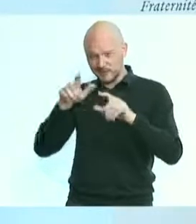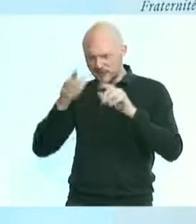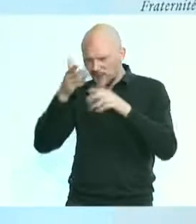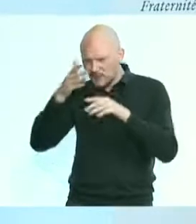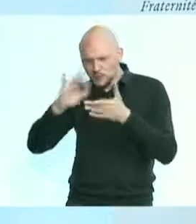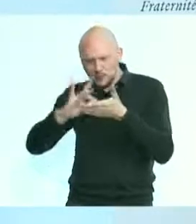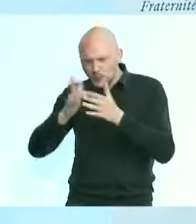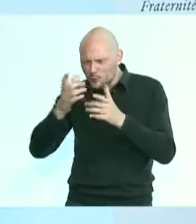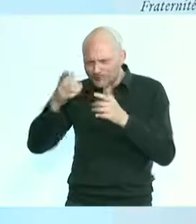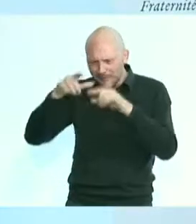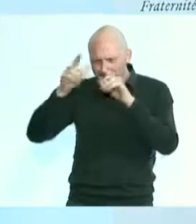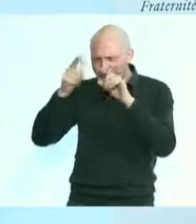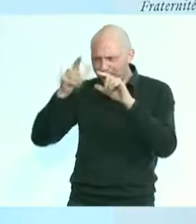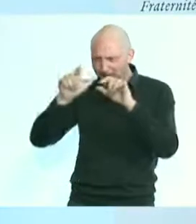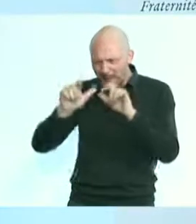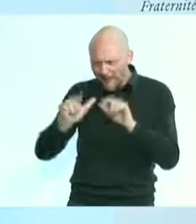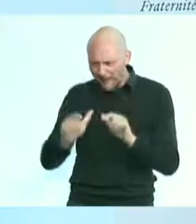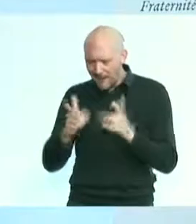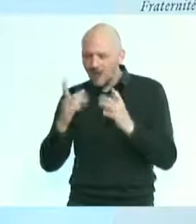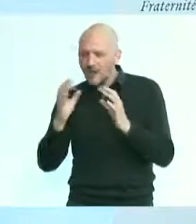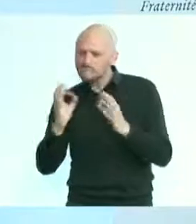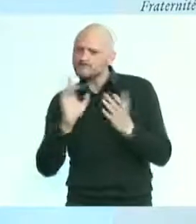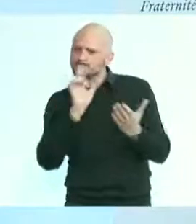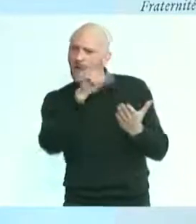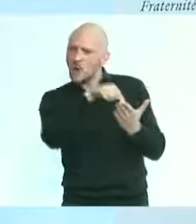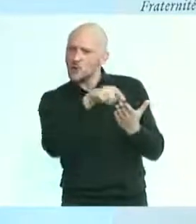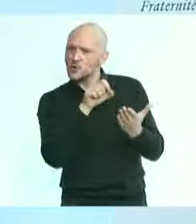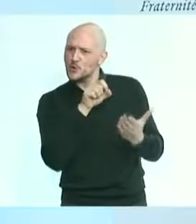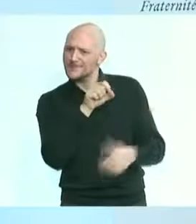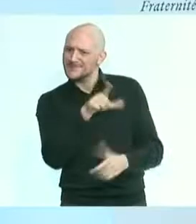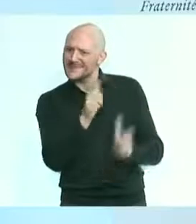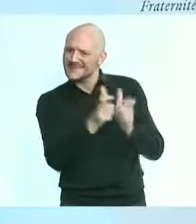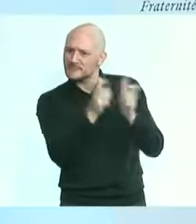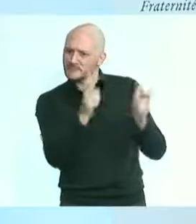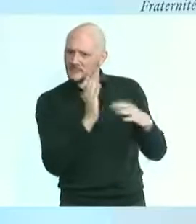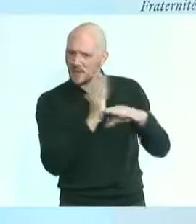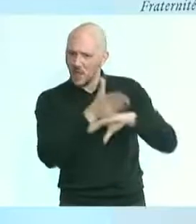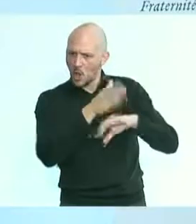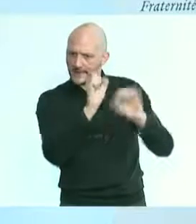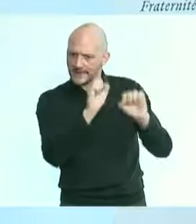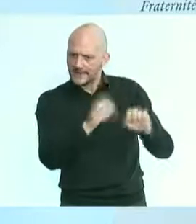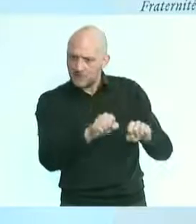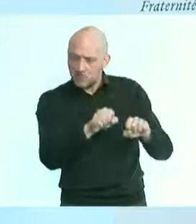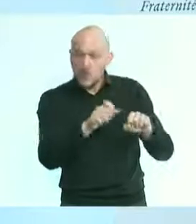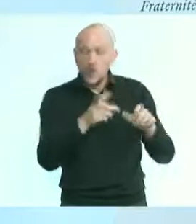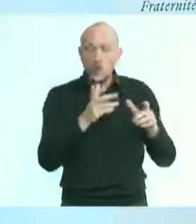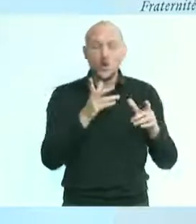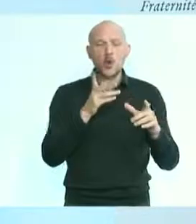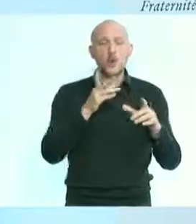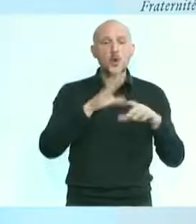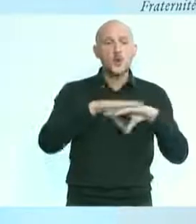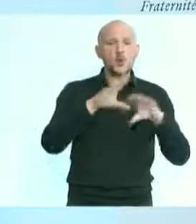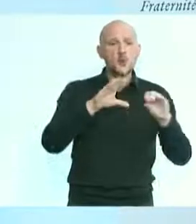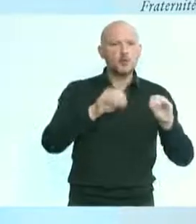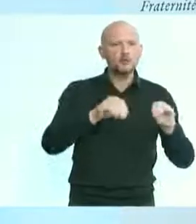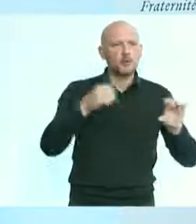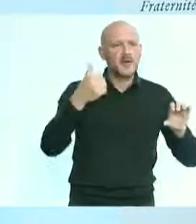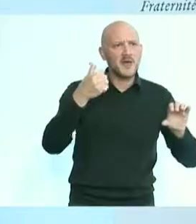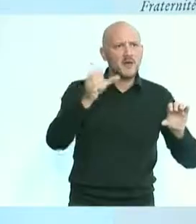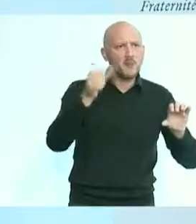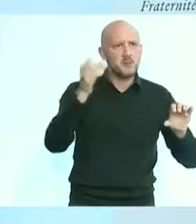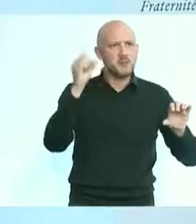informations relatives à est-ce que je peux rentrer dans mon commerce, est-ce que j'aurai peut-être une sonnette à l'entrée, est-ce que j'aurai